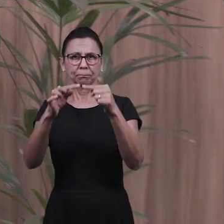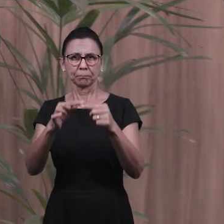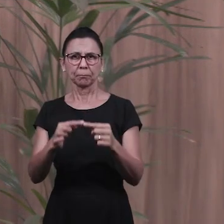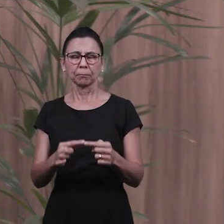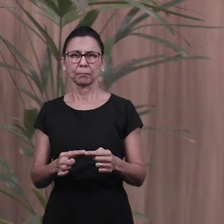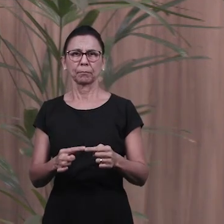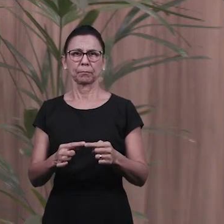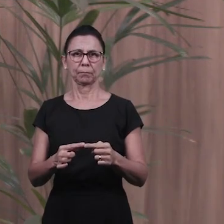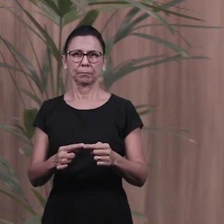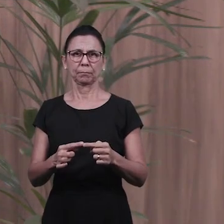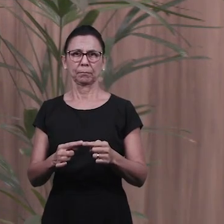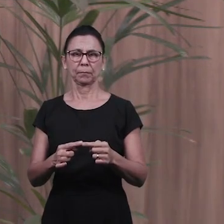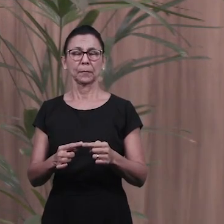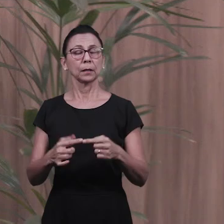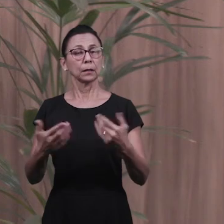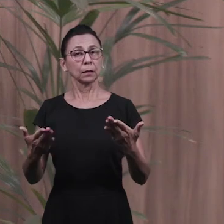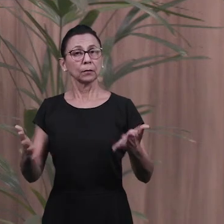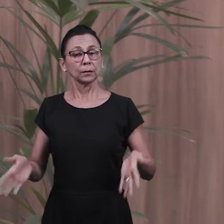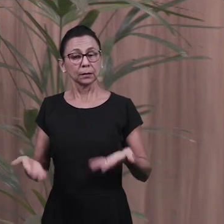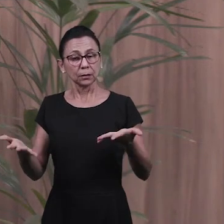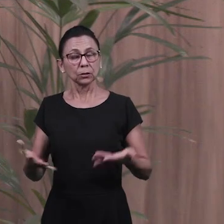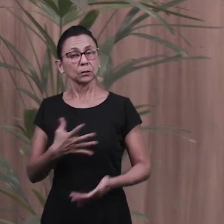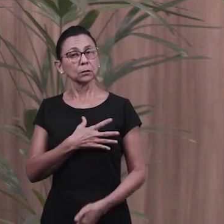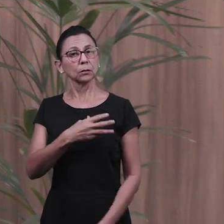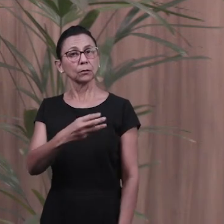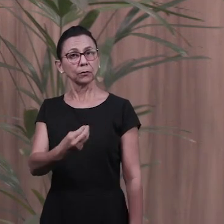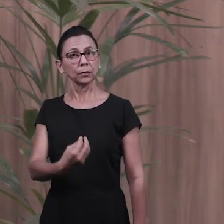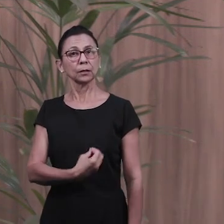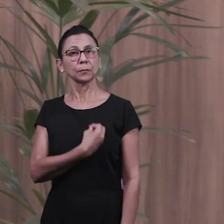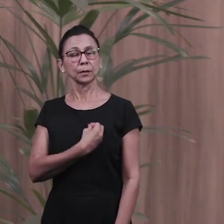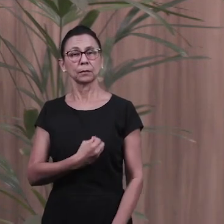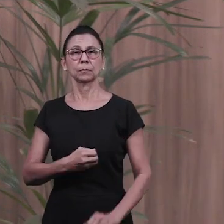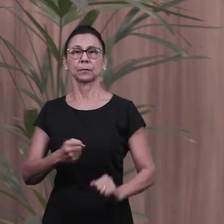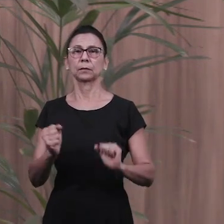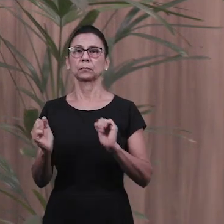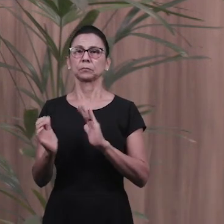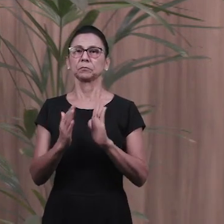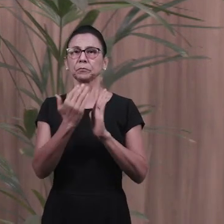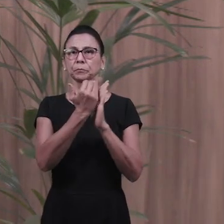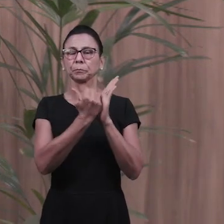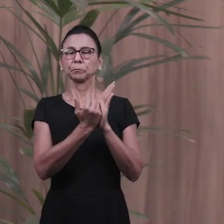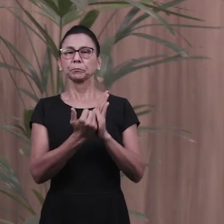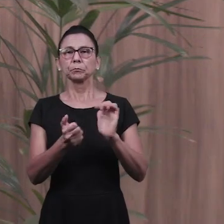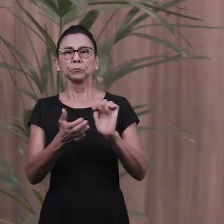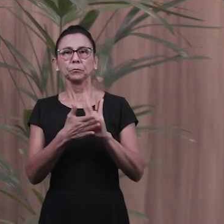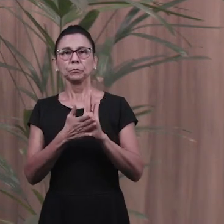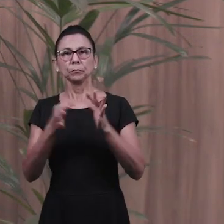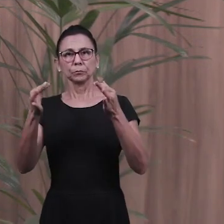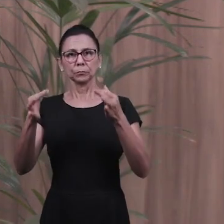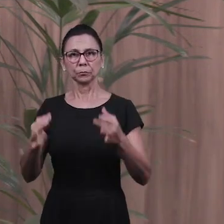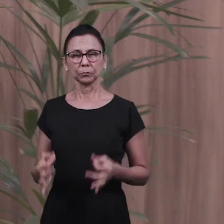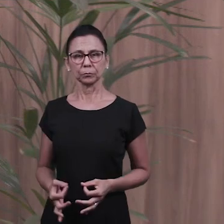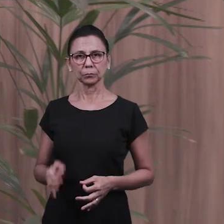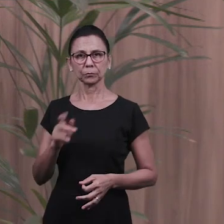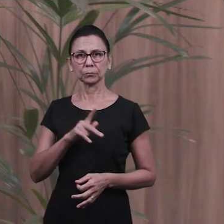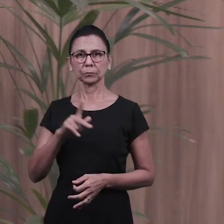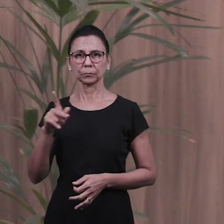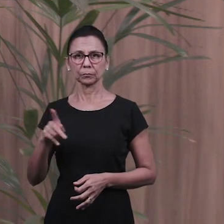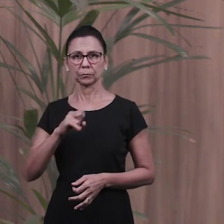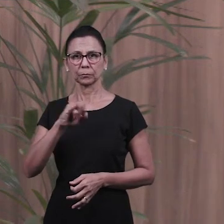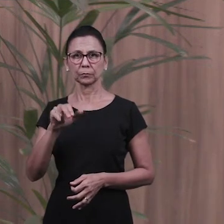incentivez votre enfant à participer de la volée Parfaite Louange avec la professeure Janaïne, présentée dans le